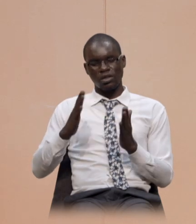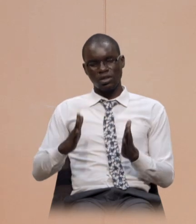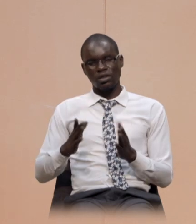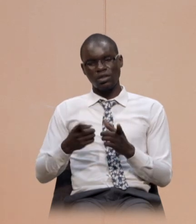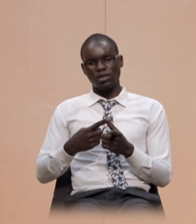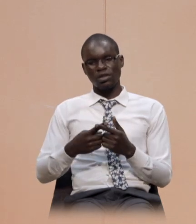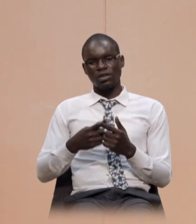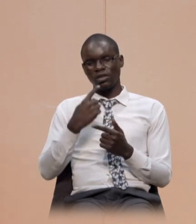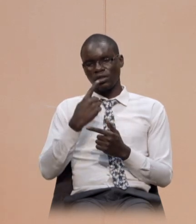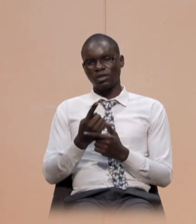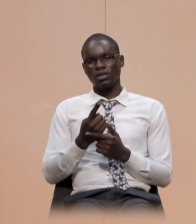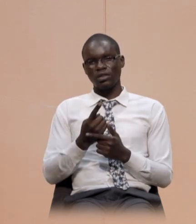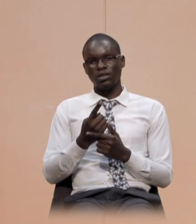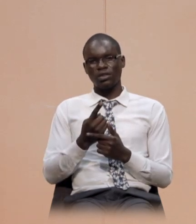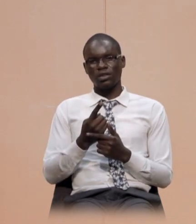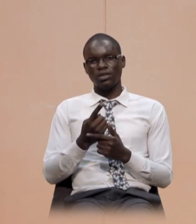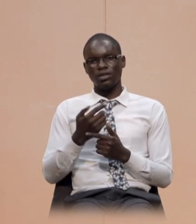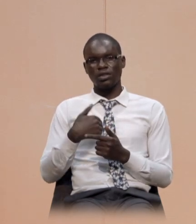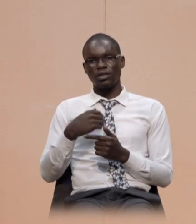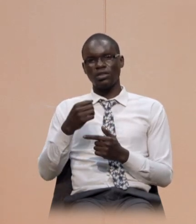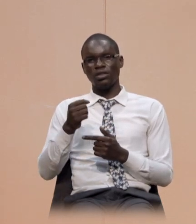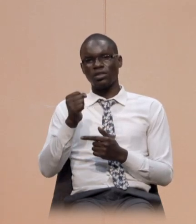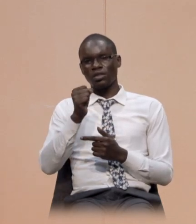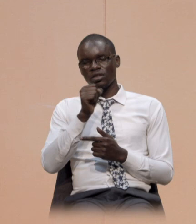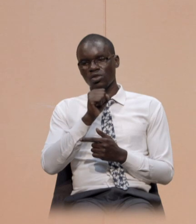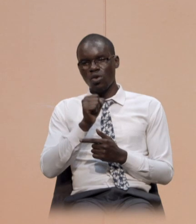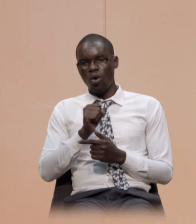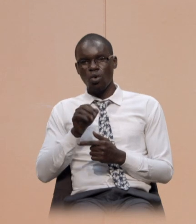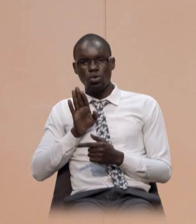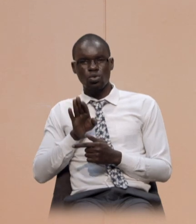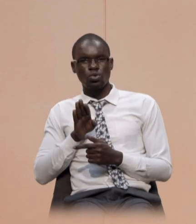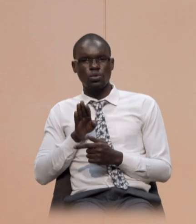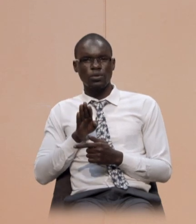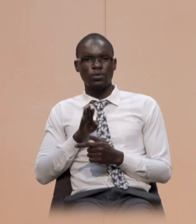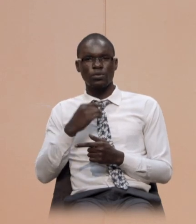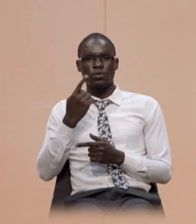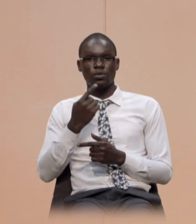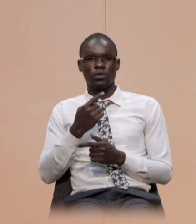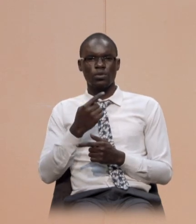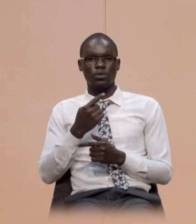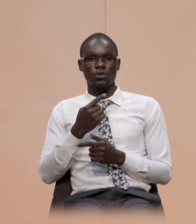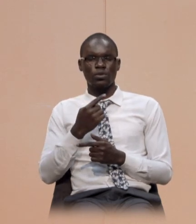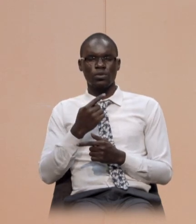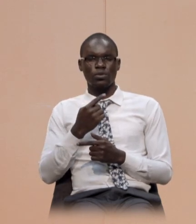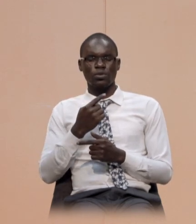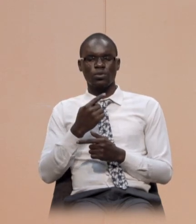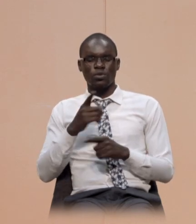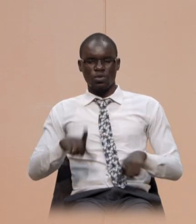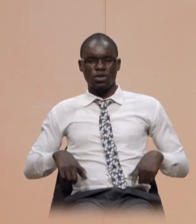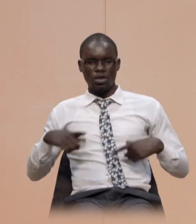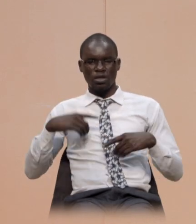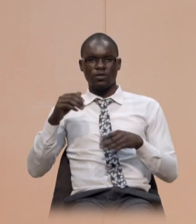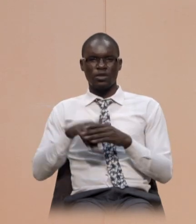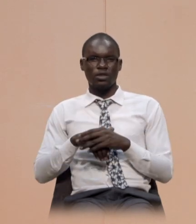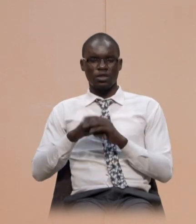aliandika shairi akisema ya kwamba there was an old woman who lived in a shoe. She had so many children